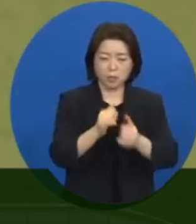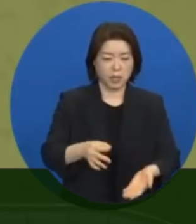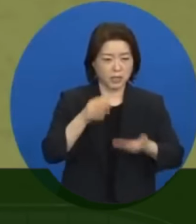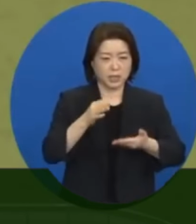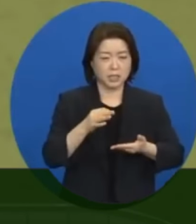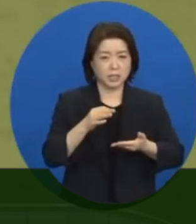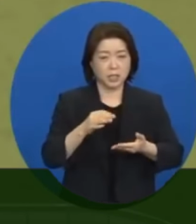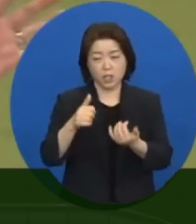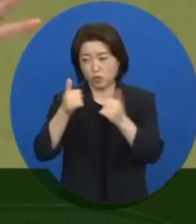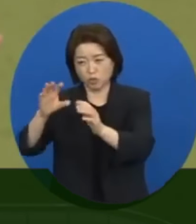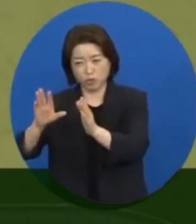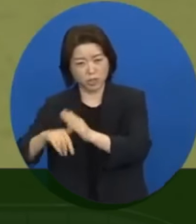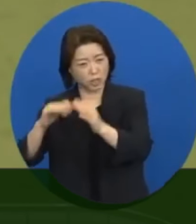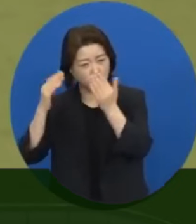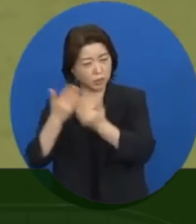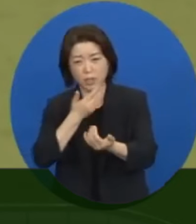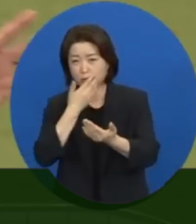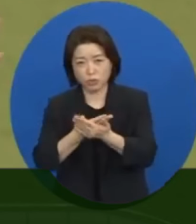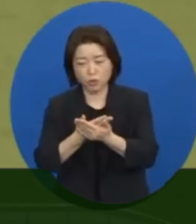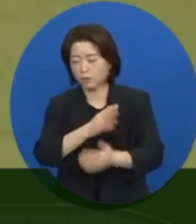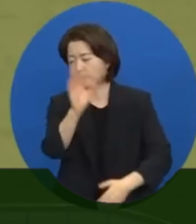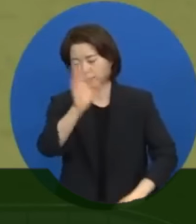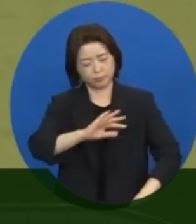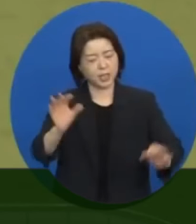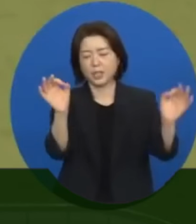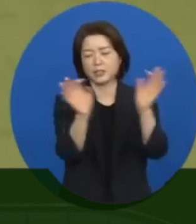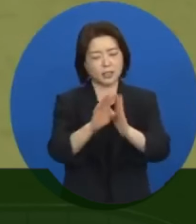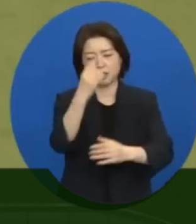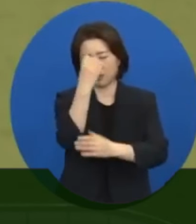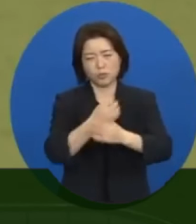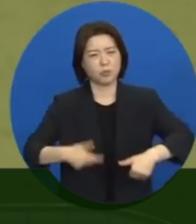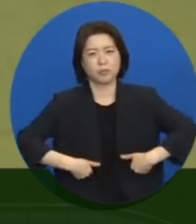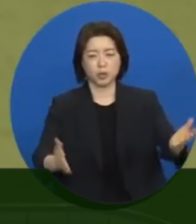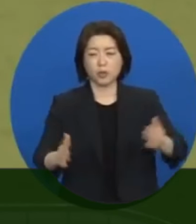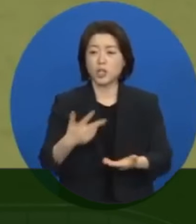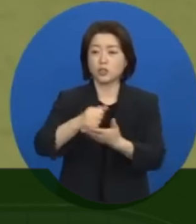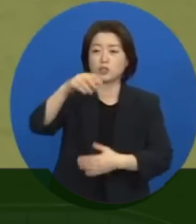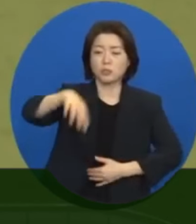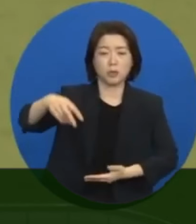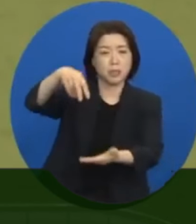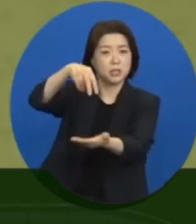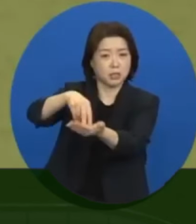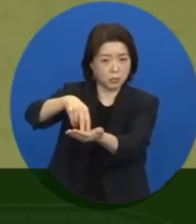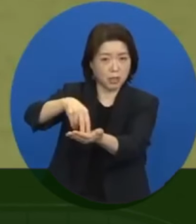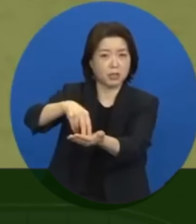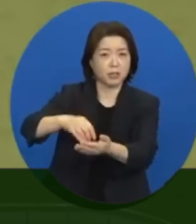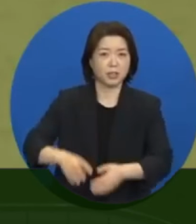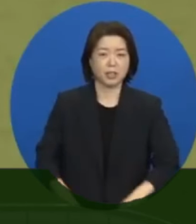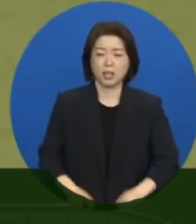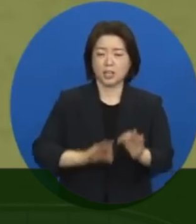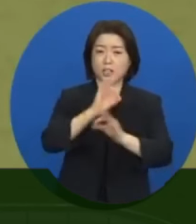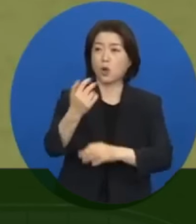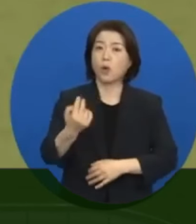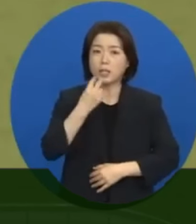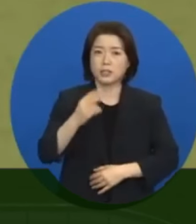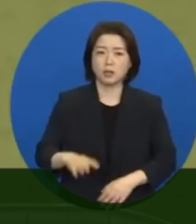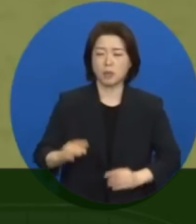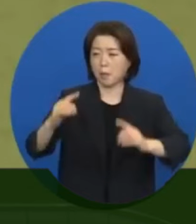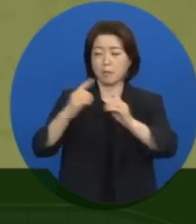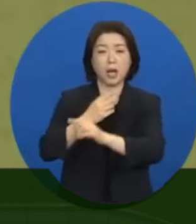중요할과 같습니까 다 사라집니다 다 낡아 결국 주 앞에 쓰면 영원한 생명의신